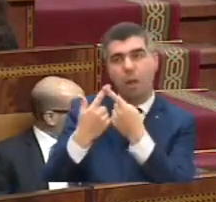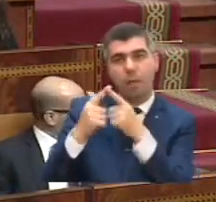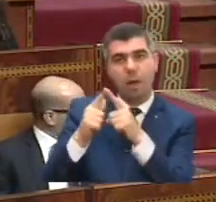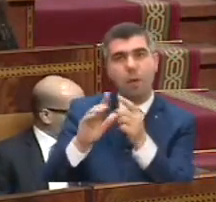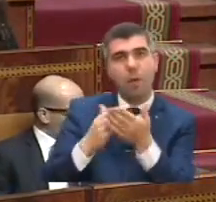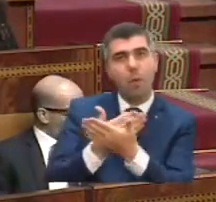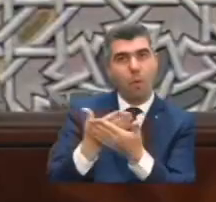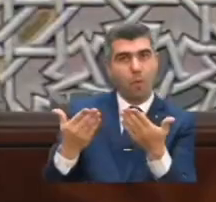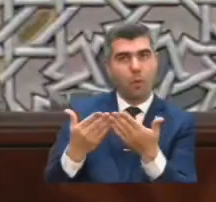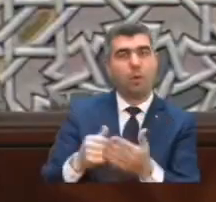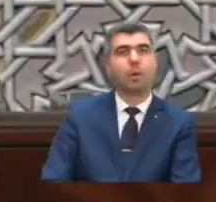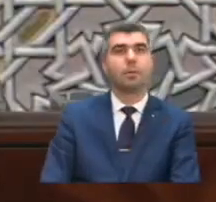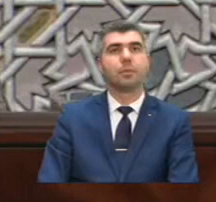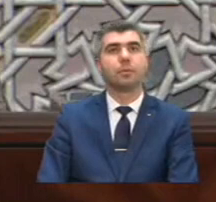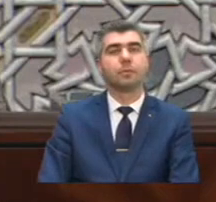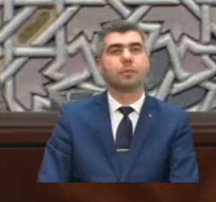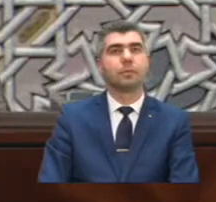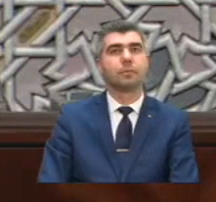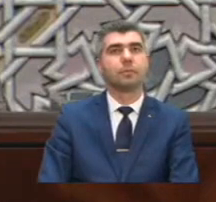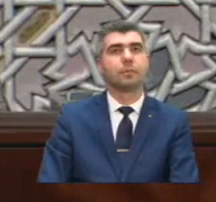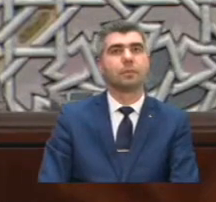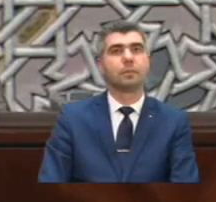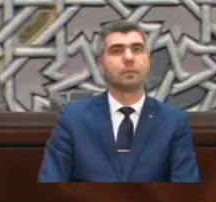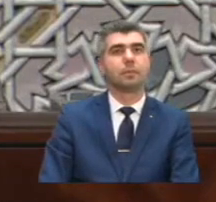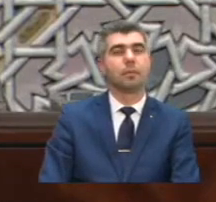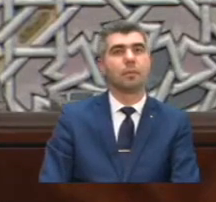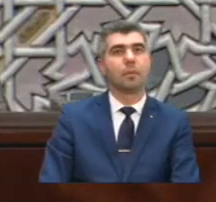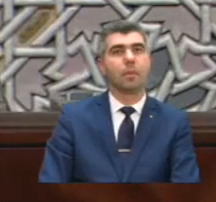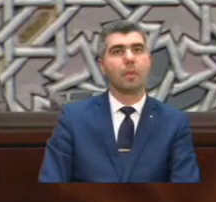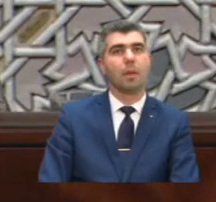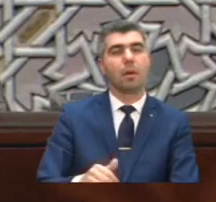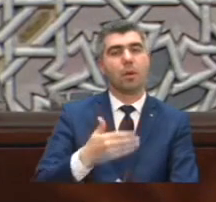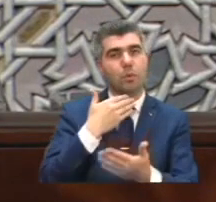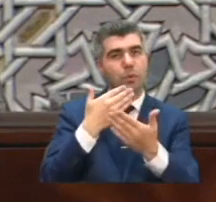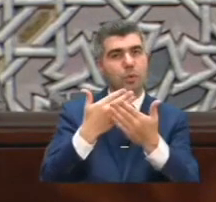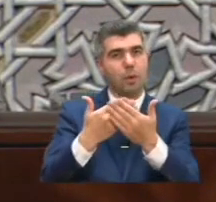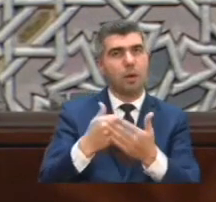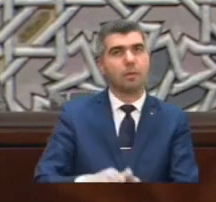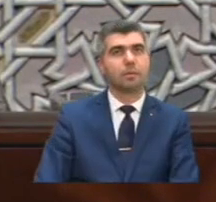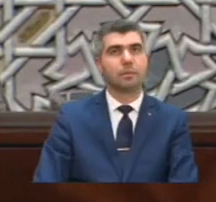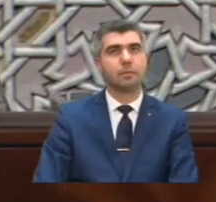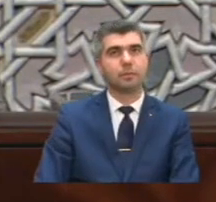شكرا سيد النائب. سيد النائب شكرا لك.